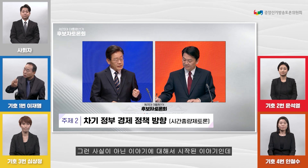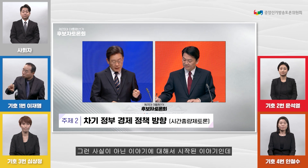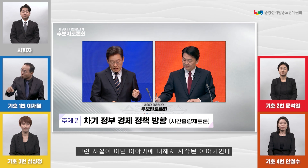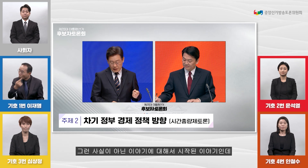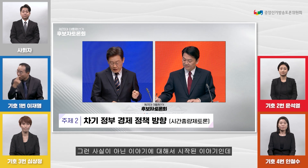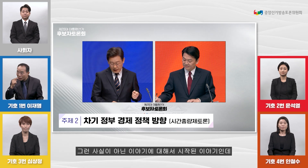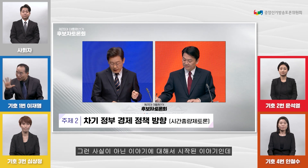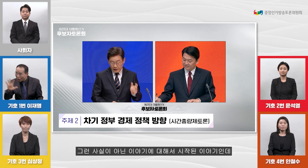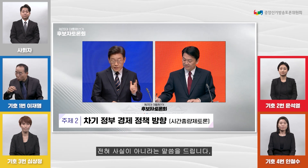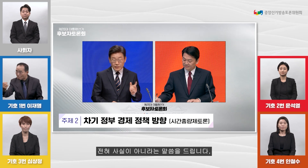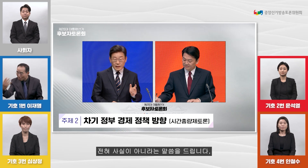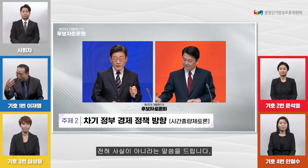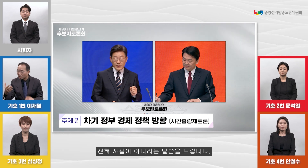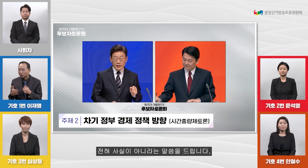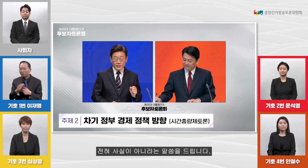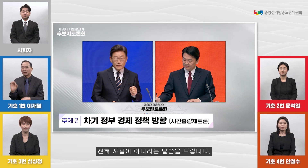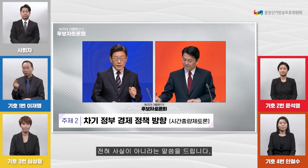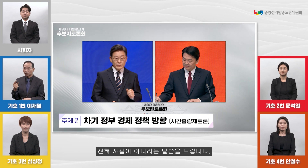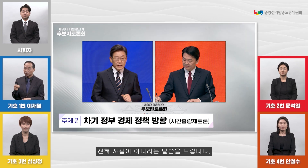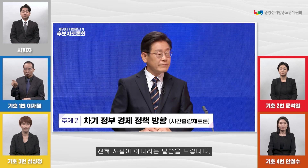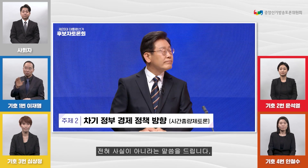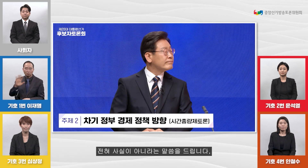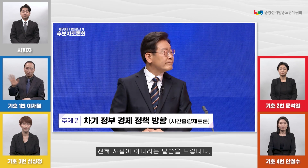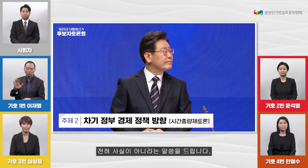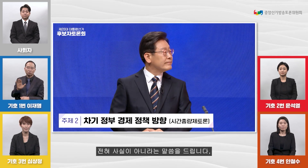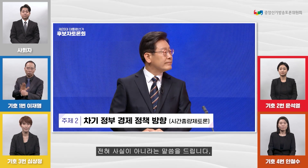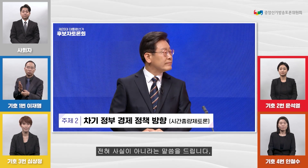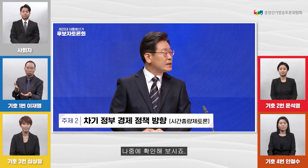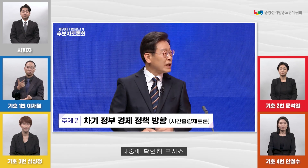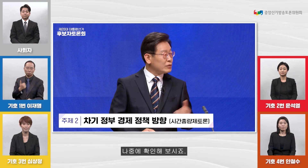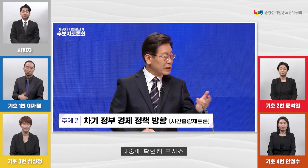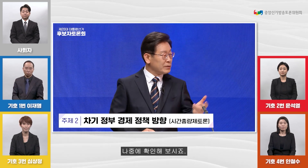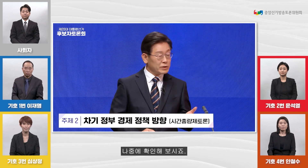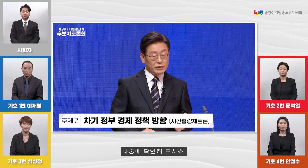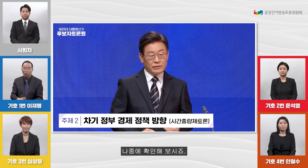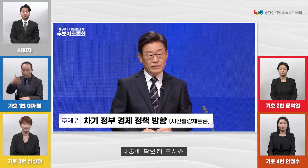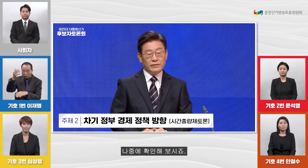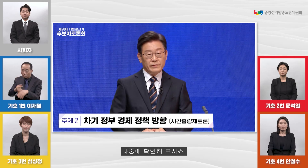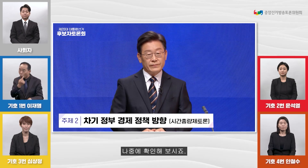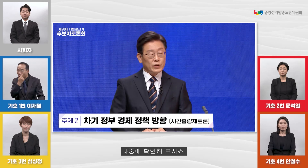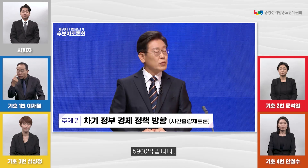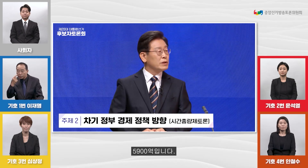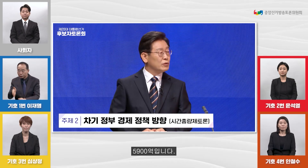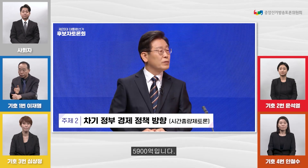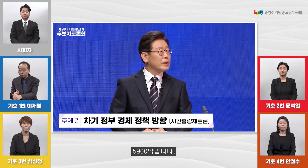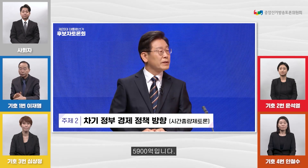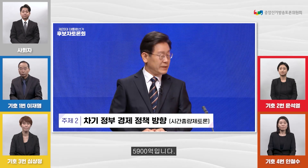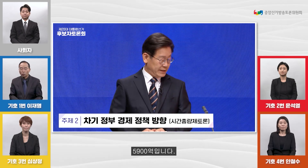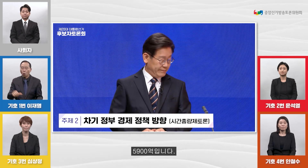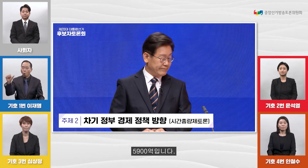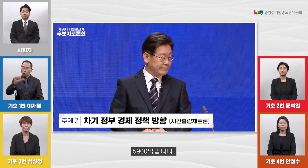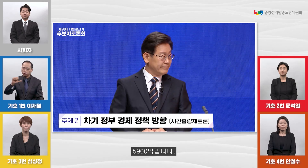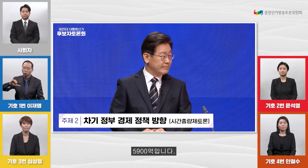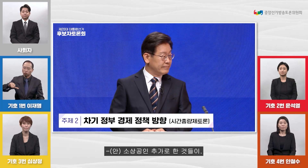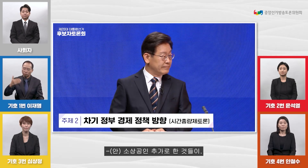얘기를 해서 시작된 일인데 전혀 사실이 아니라는 말씀드립니다. 그거 나중에 확인해 보시죠.